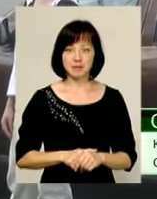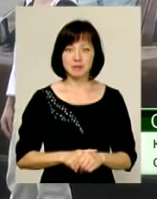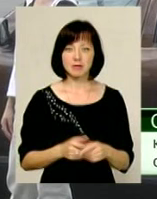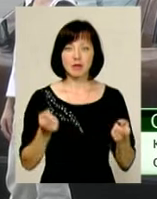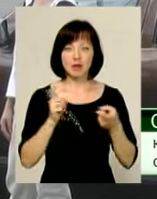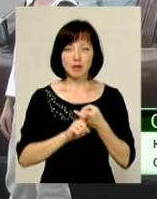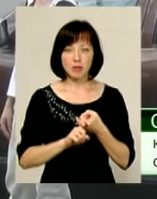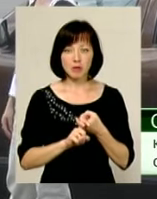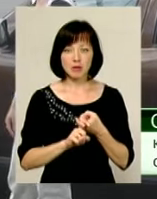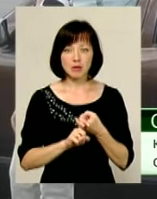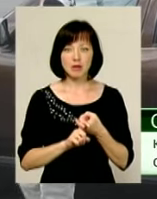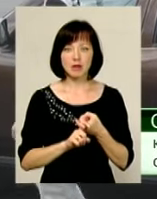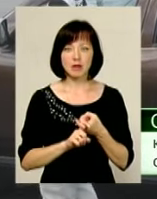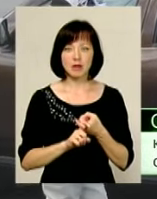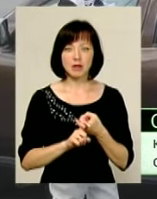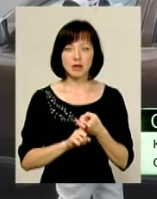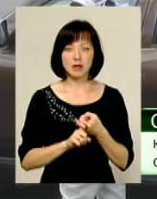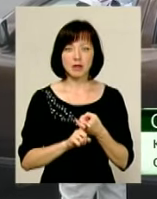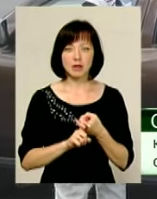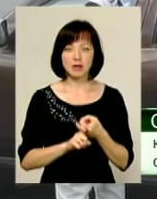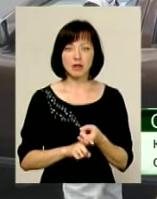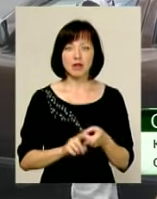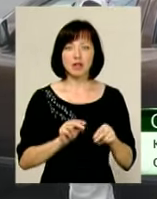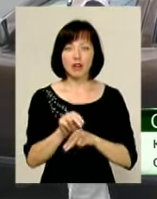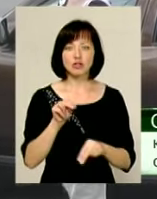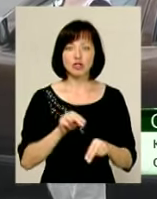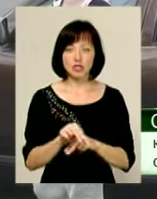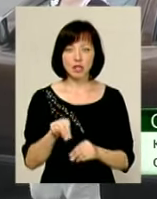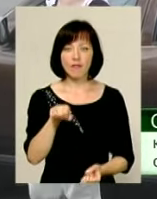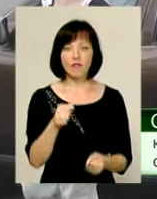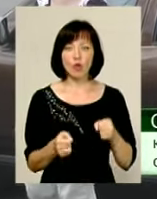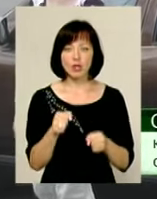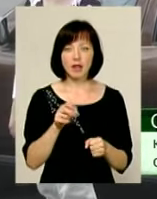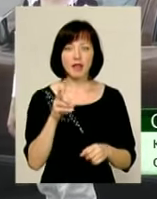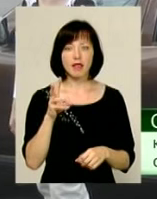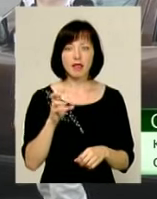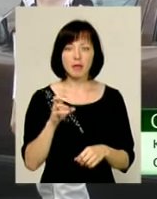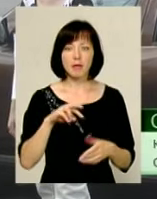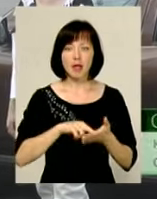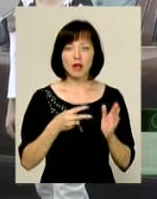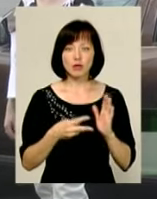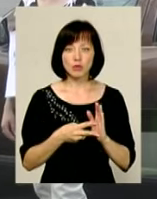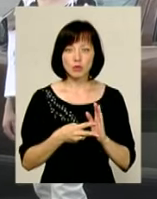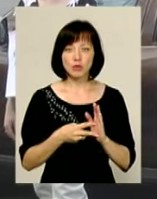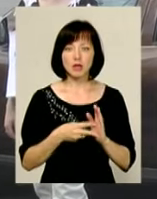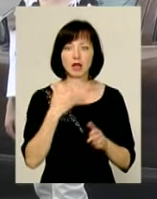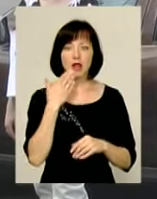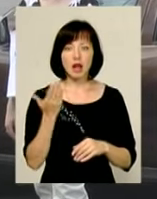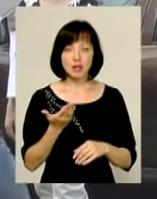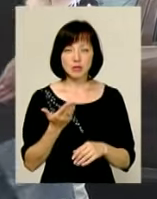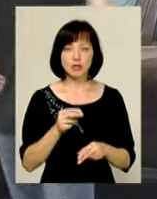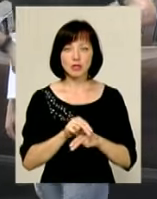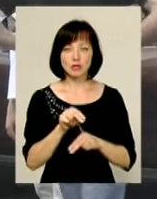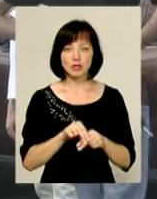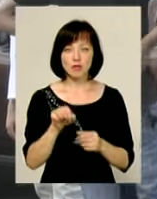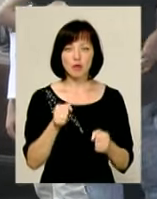пов'язаний вже з тим, щоби навчити водіїв. Ми плануємо провести курс лекції для